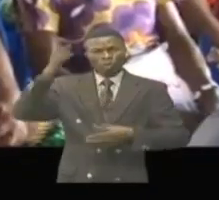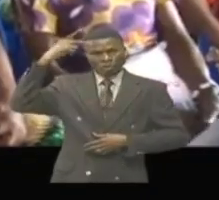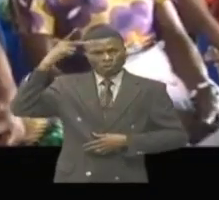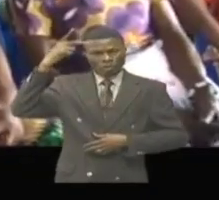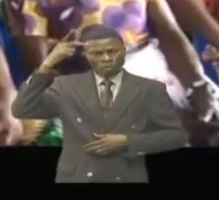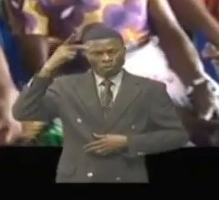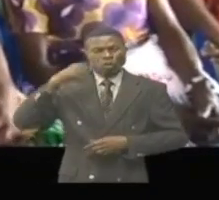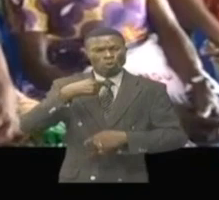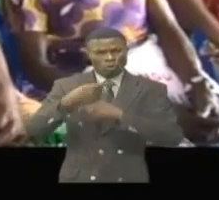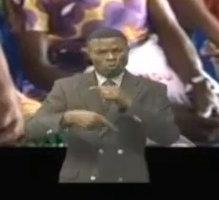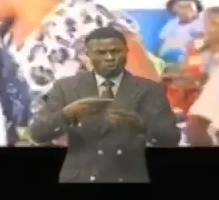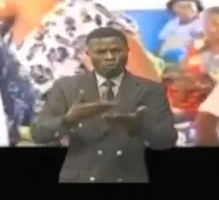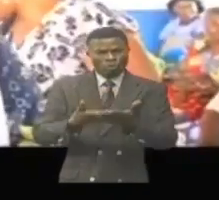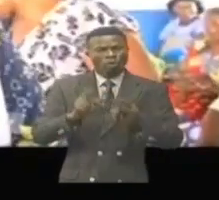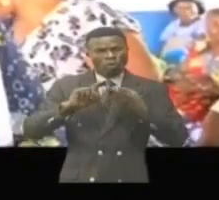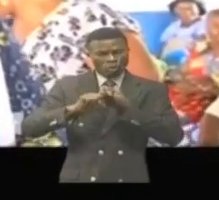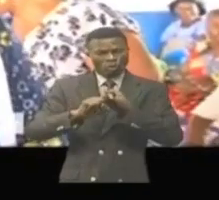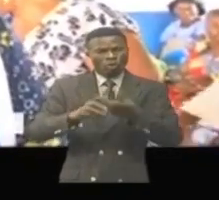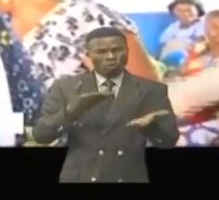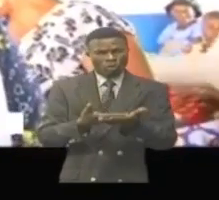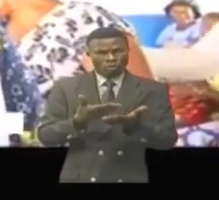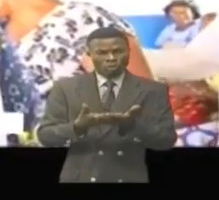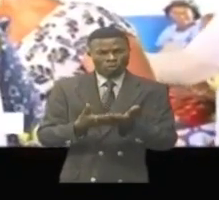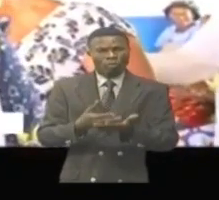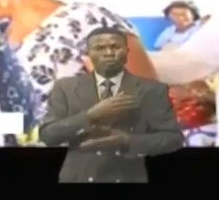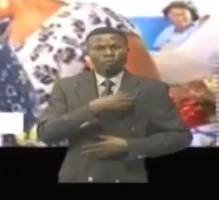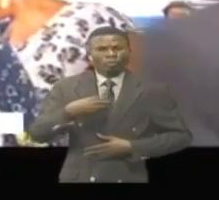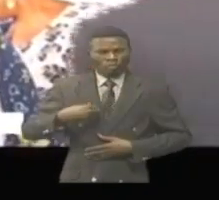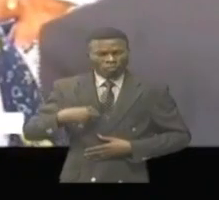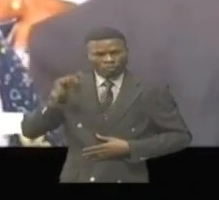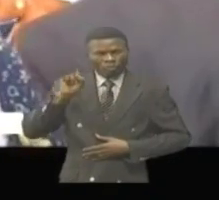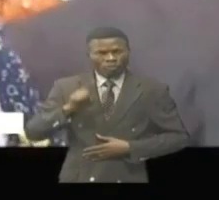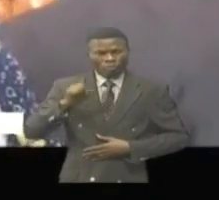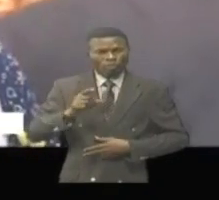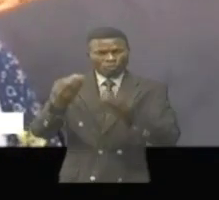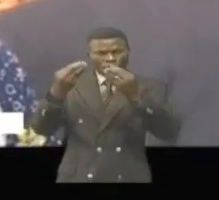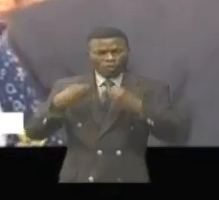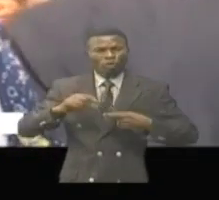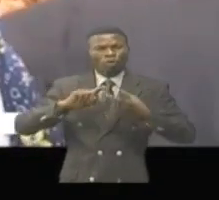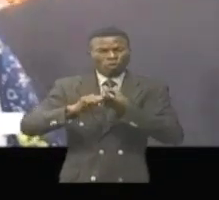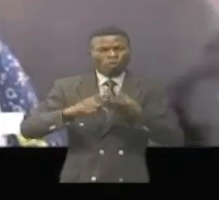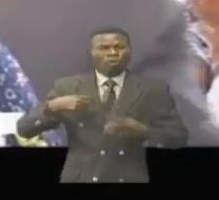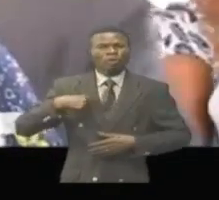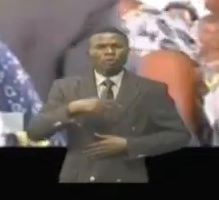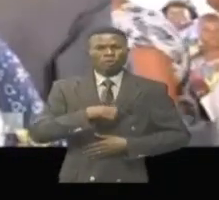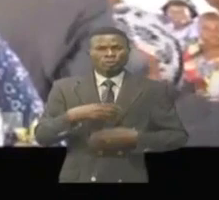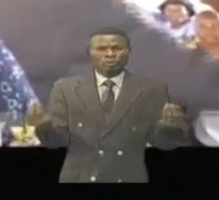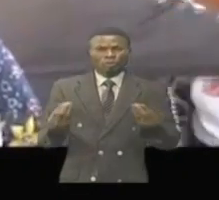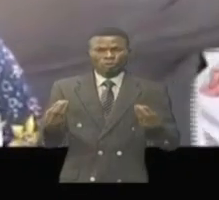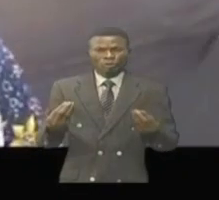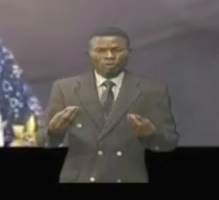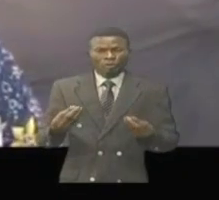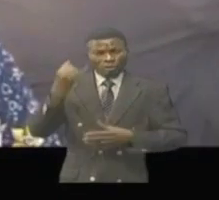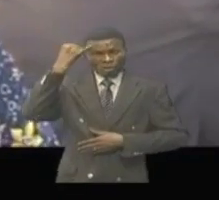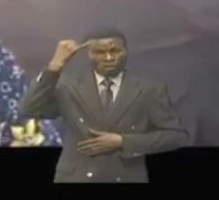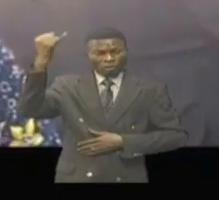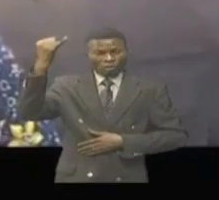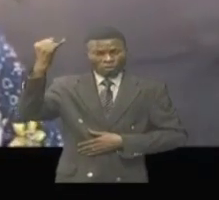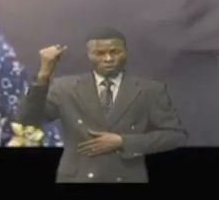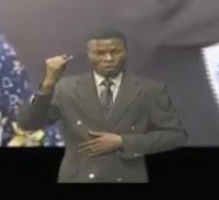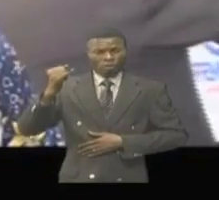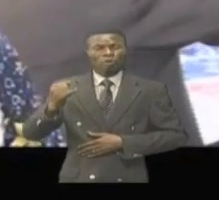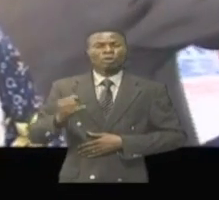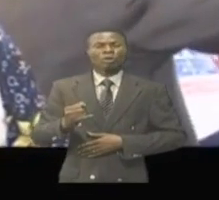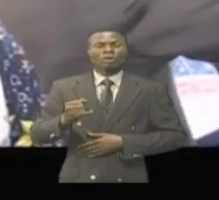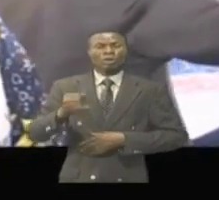il faut faire confiance. Les femmes doivent nous faire confiance. parce que l'idéal de notre président de